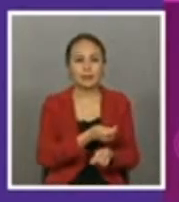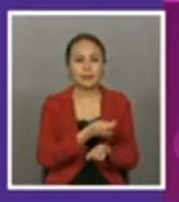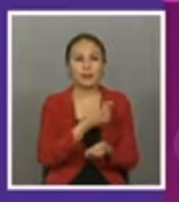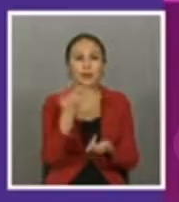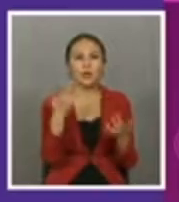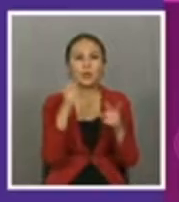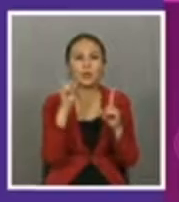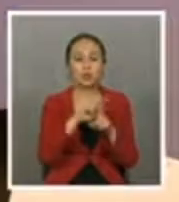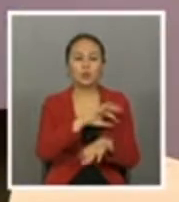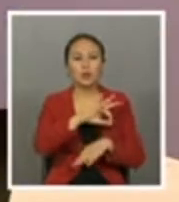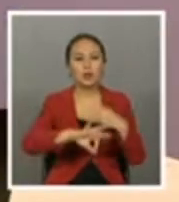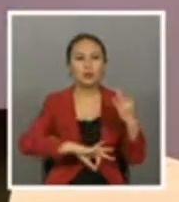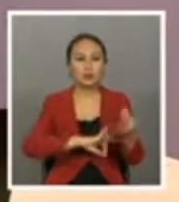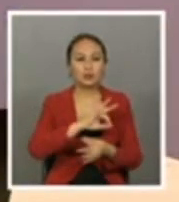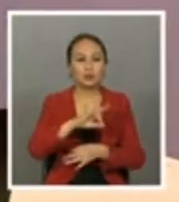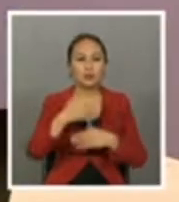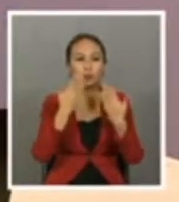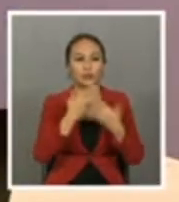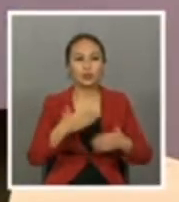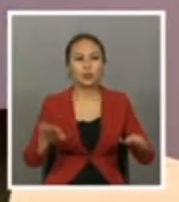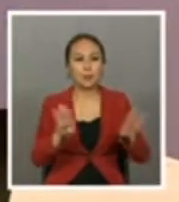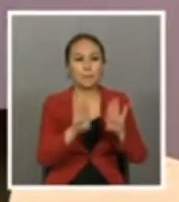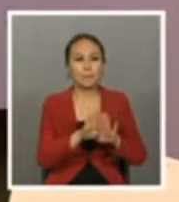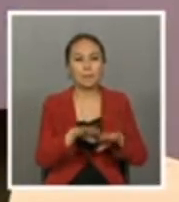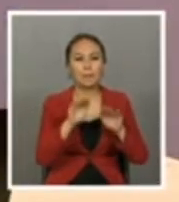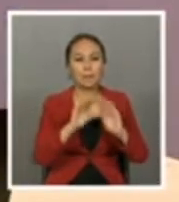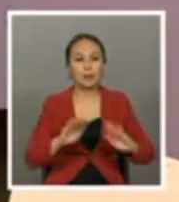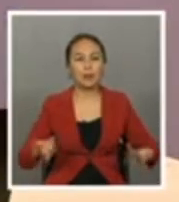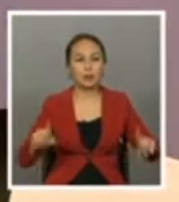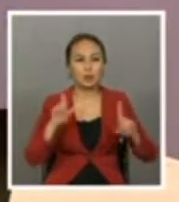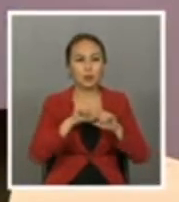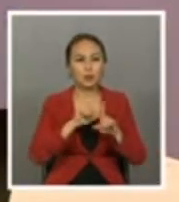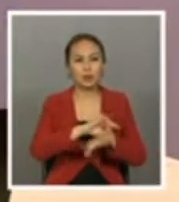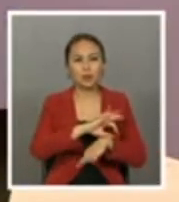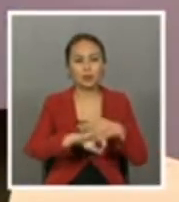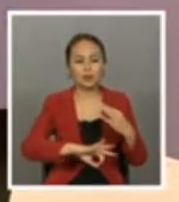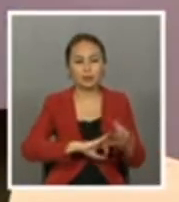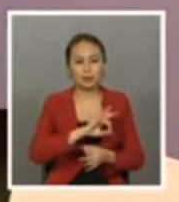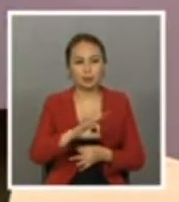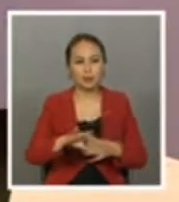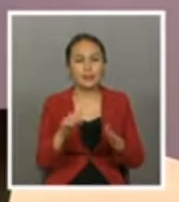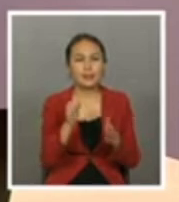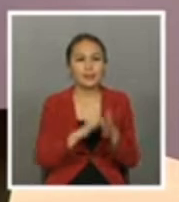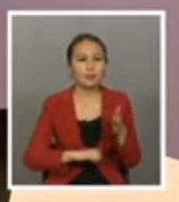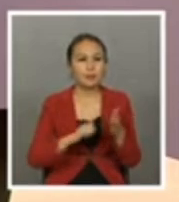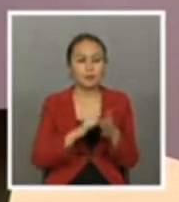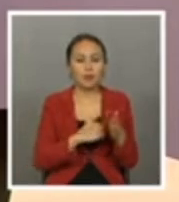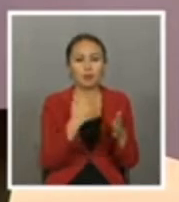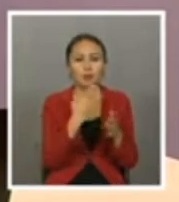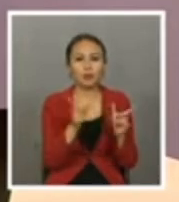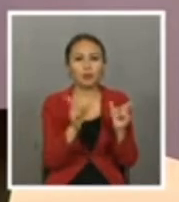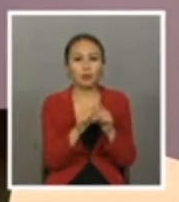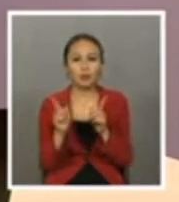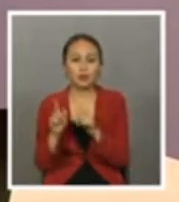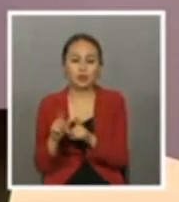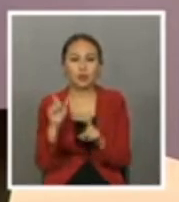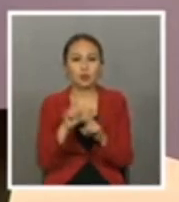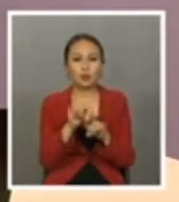артық? Мұнда баламен сөзі артық. Себебі ол түбірлес сөз бола